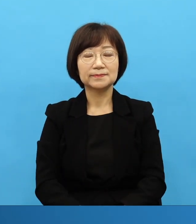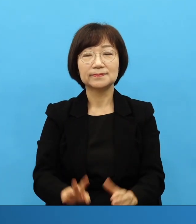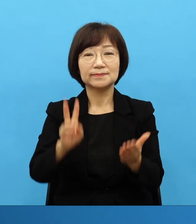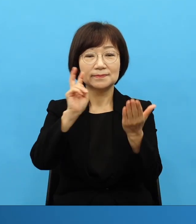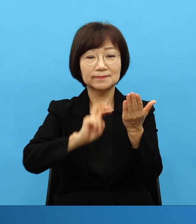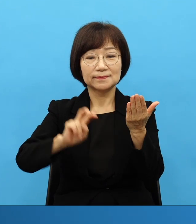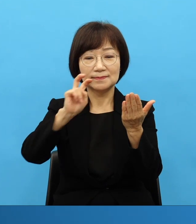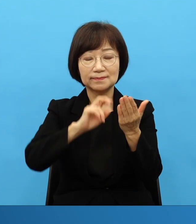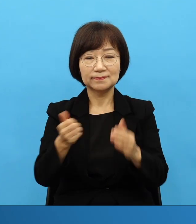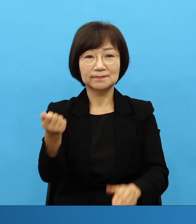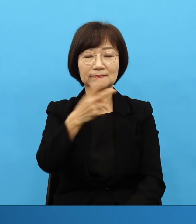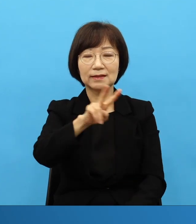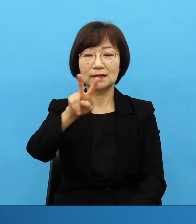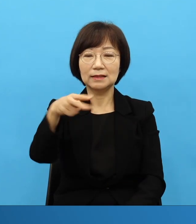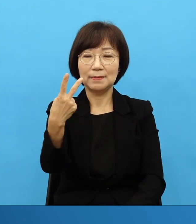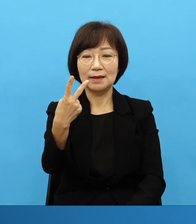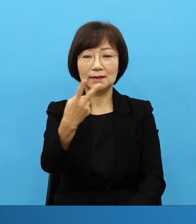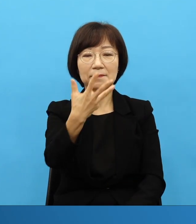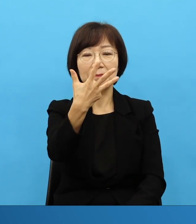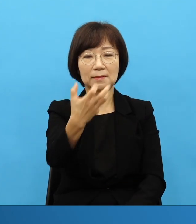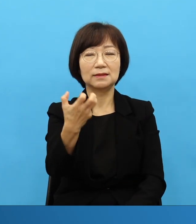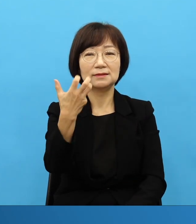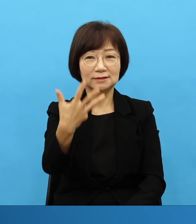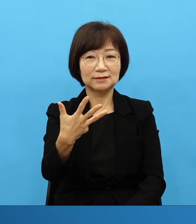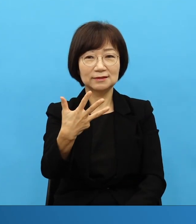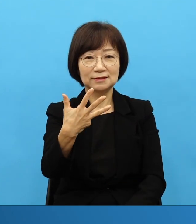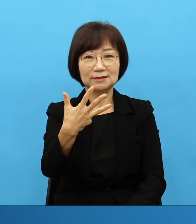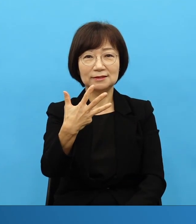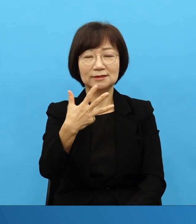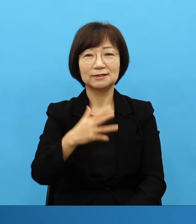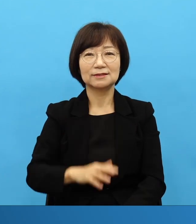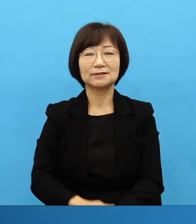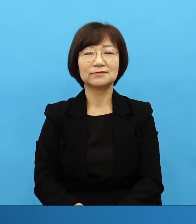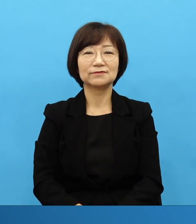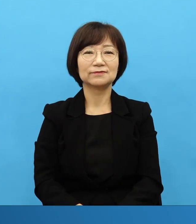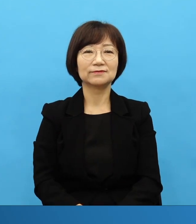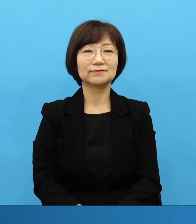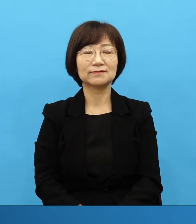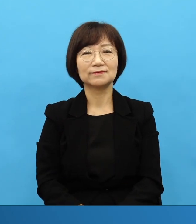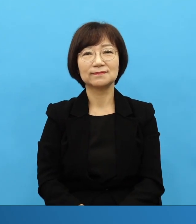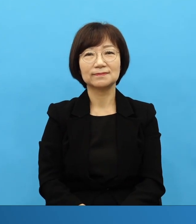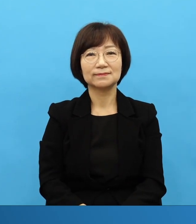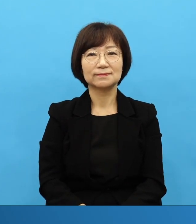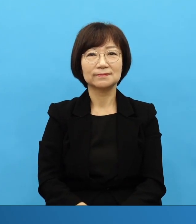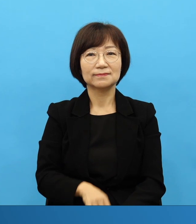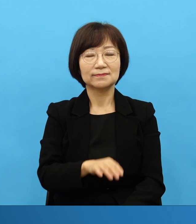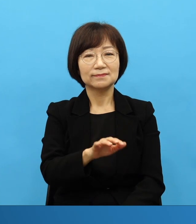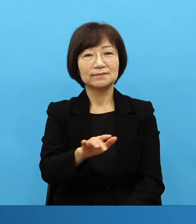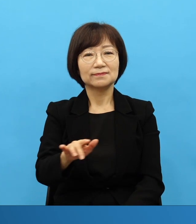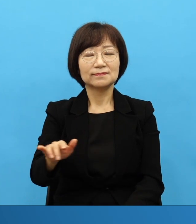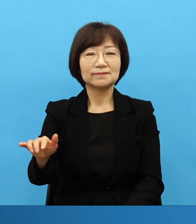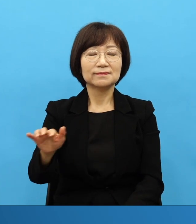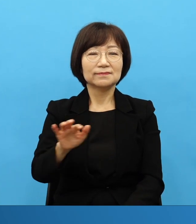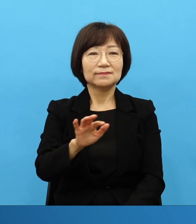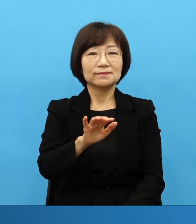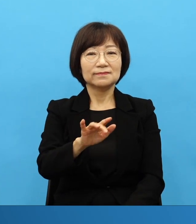찬송가 288장 찬양 드리겠습니다. Let's praise God with hymn number 288.